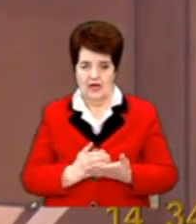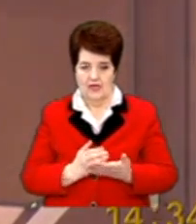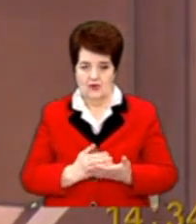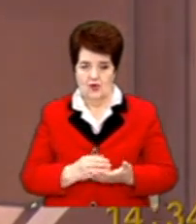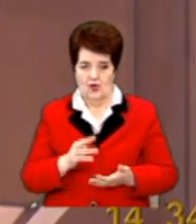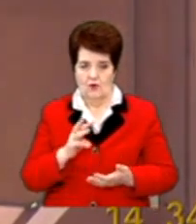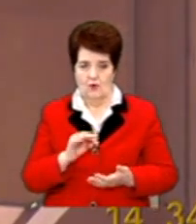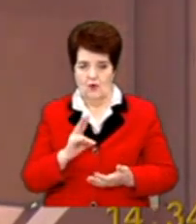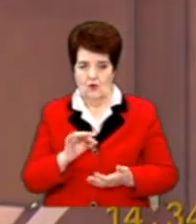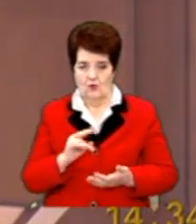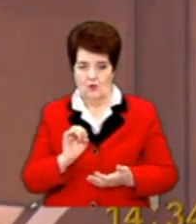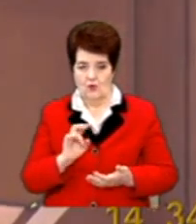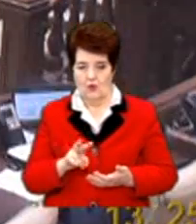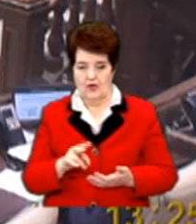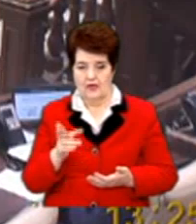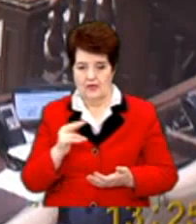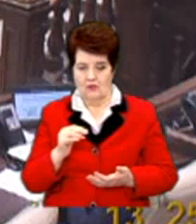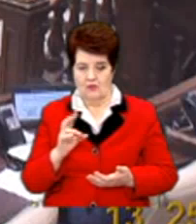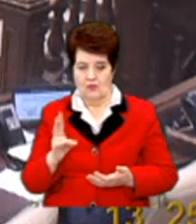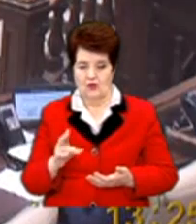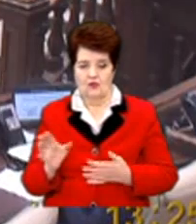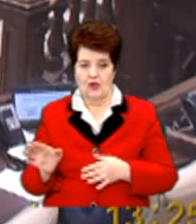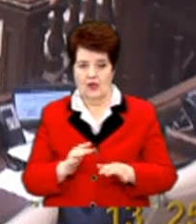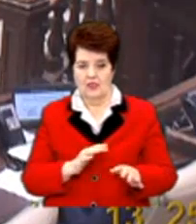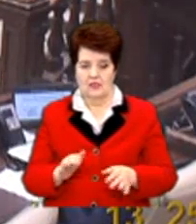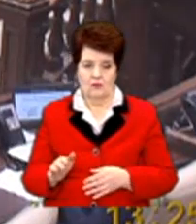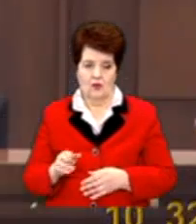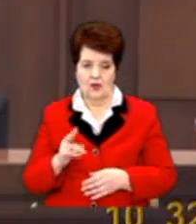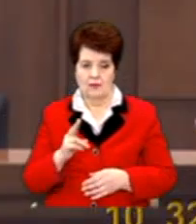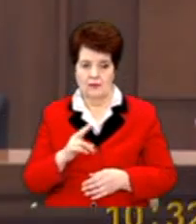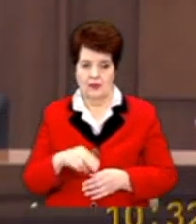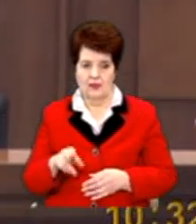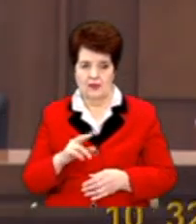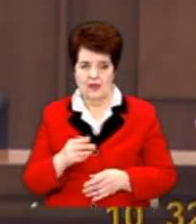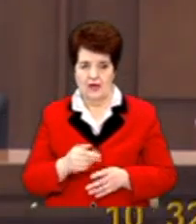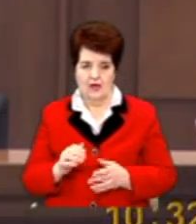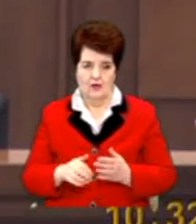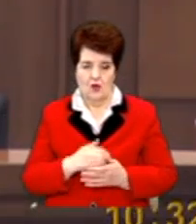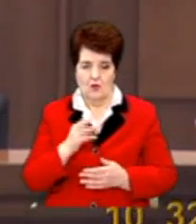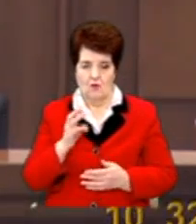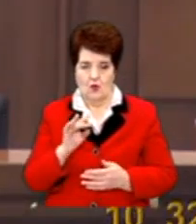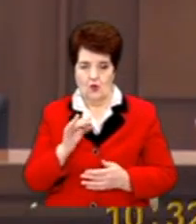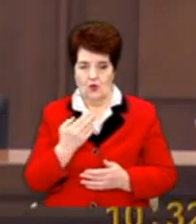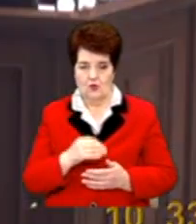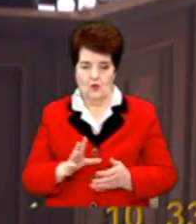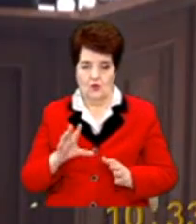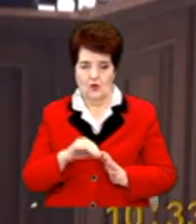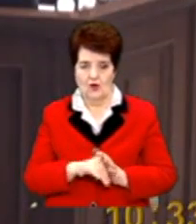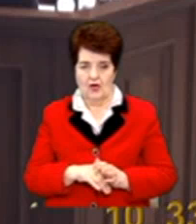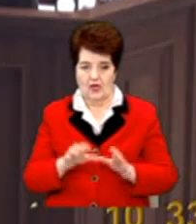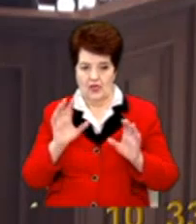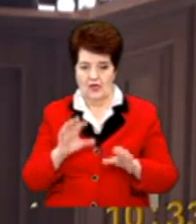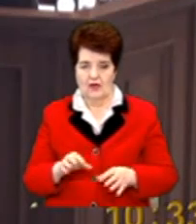cauza monopolului mediatic impus de Dodon. Fracțiunea PPD din Parlament a propus stabilirea unui moratoriu pentru punerea în aplicare a